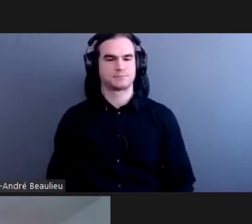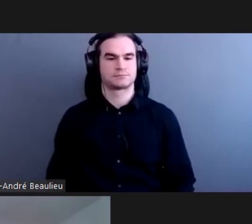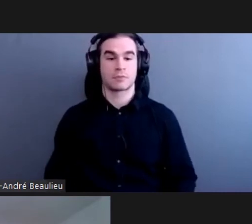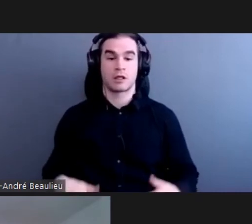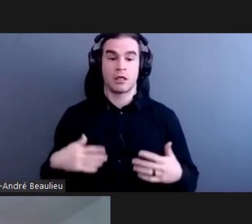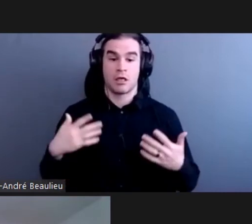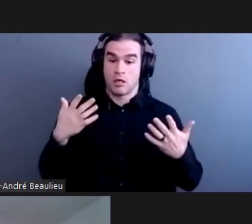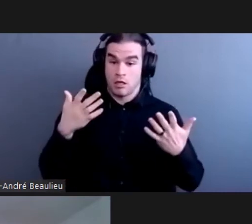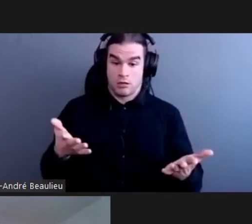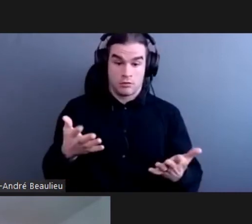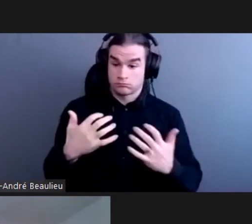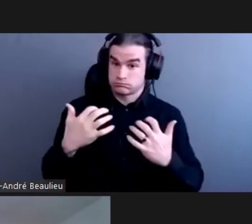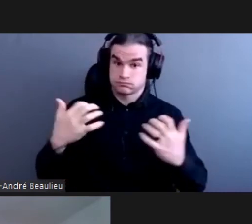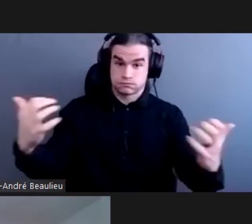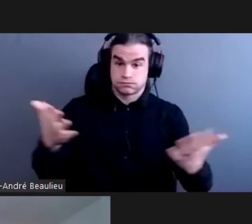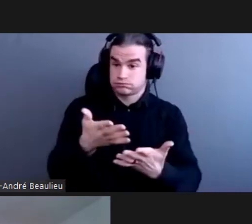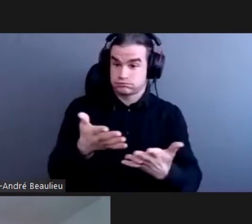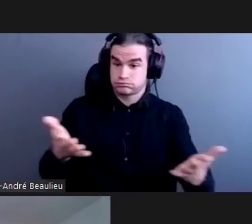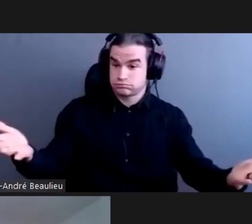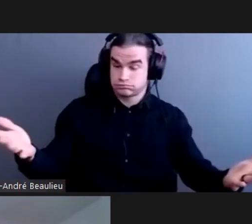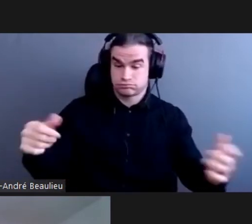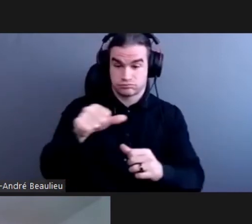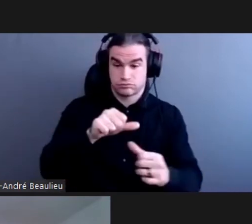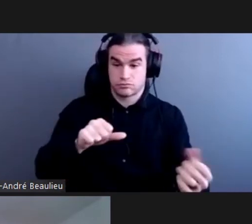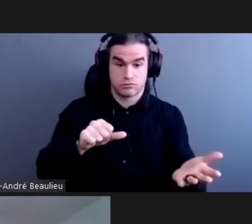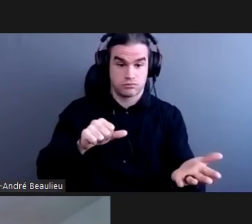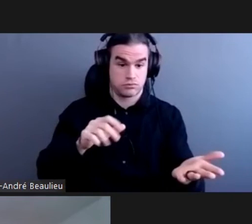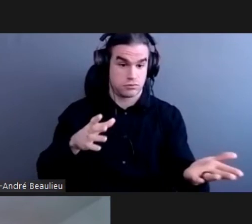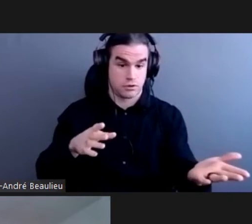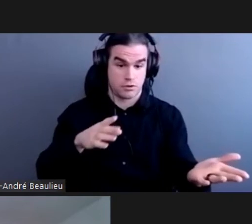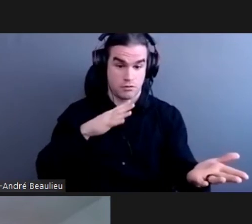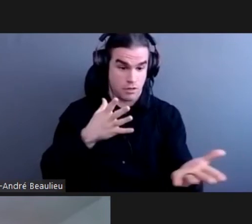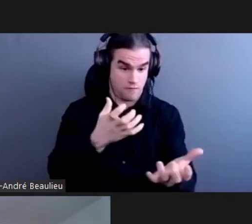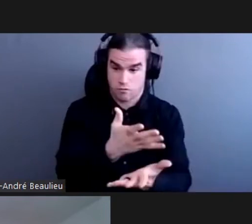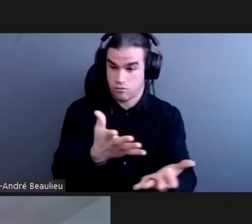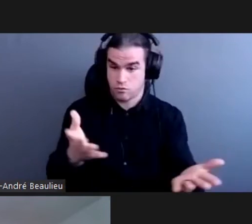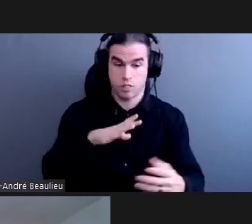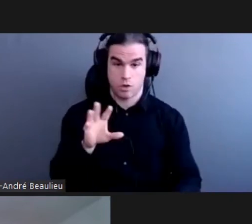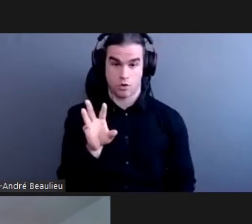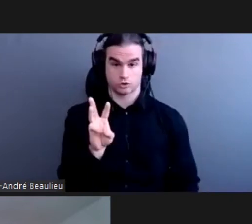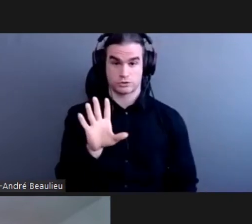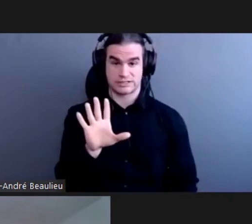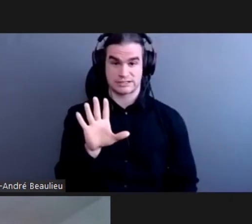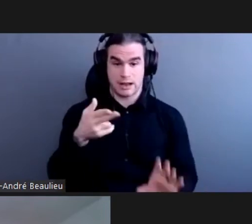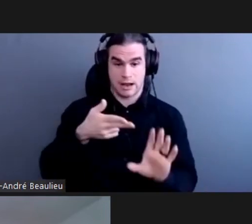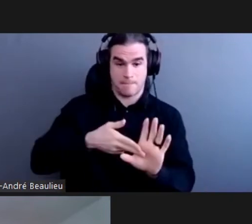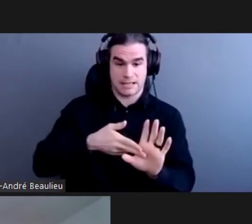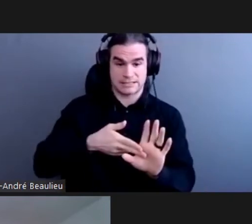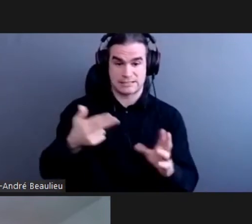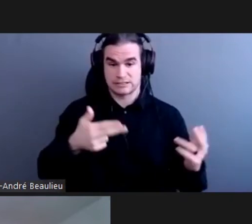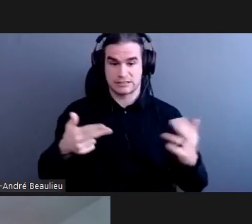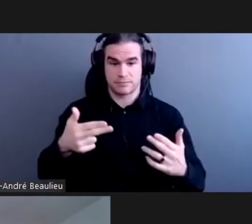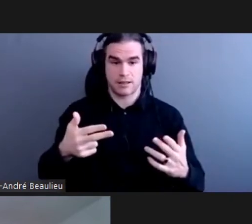la parole est à vous. On a quand même 65 participants. Et il y a deux façons. Je vais vous demander de ne